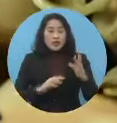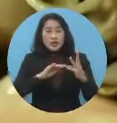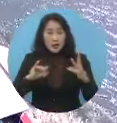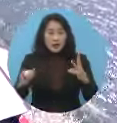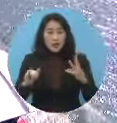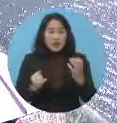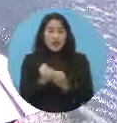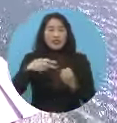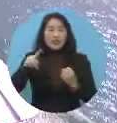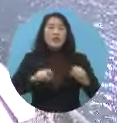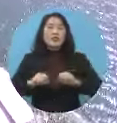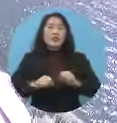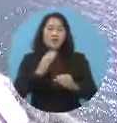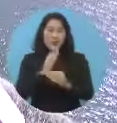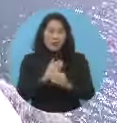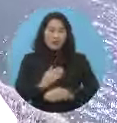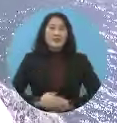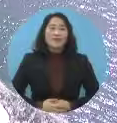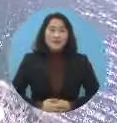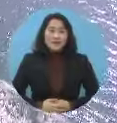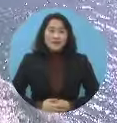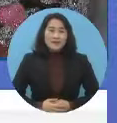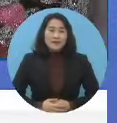성 코디네이터로 활동하고 있습니다